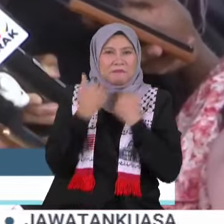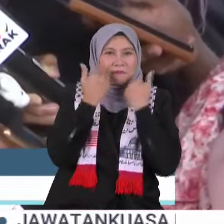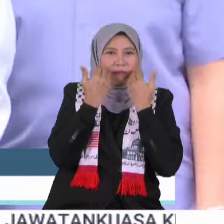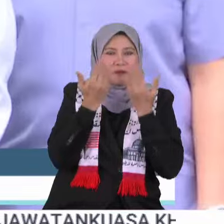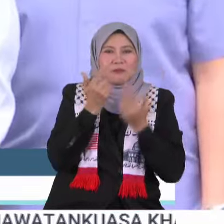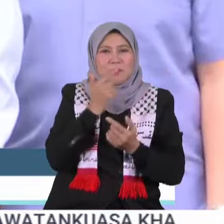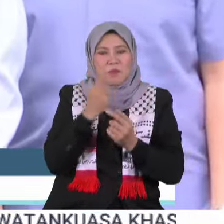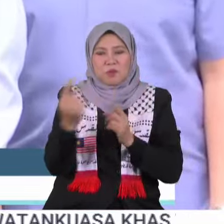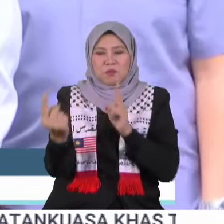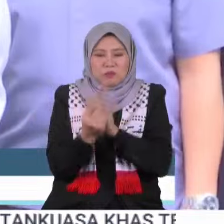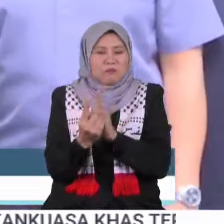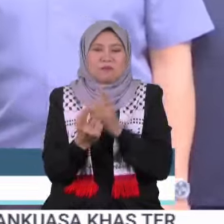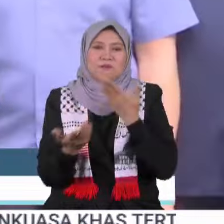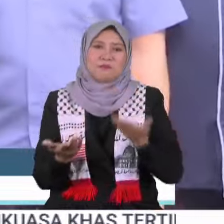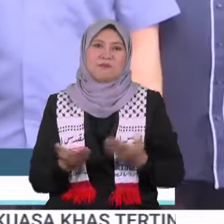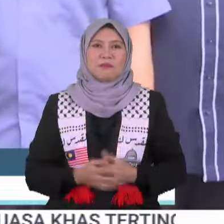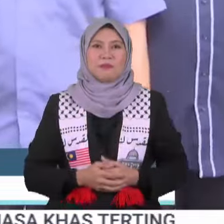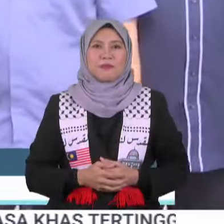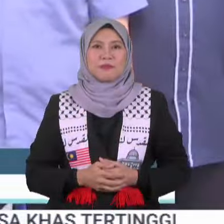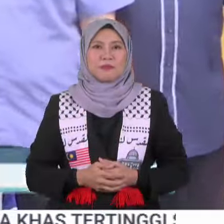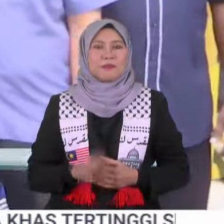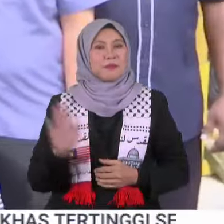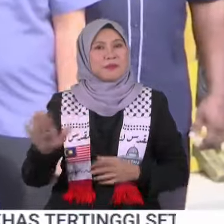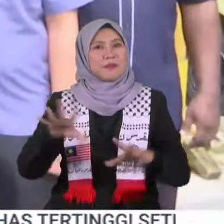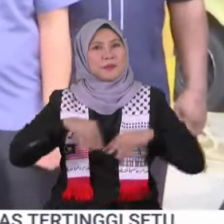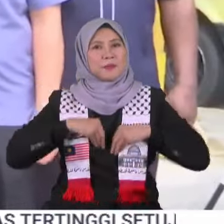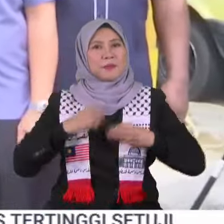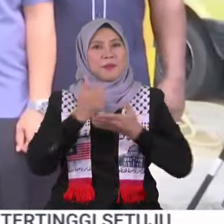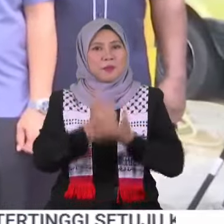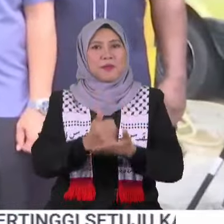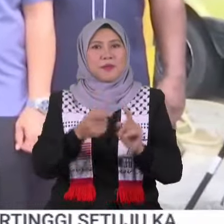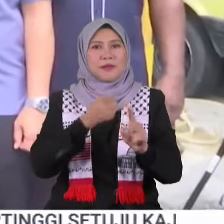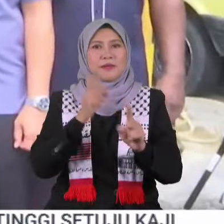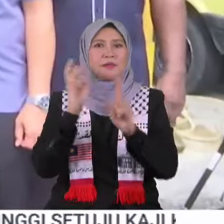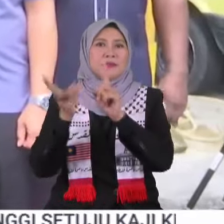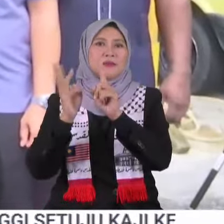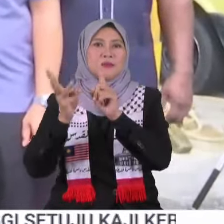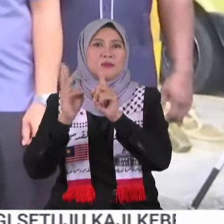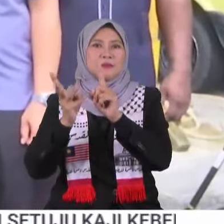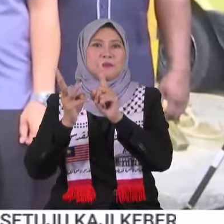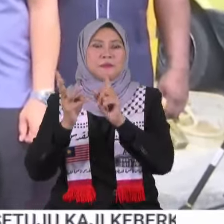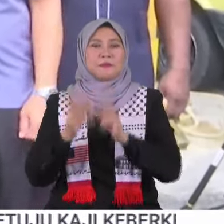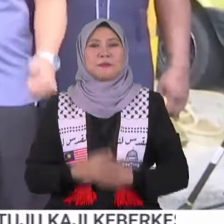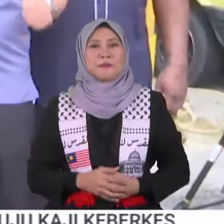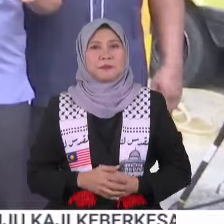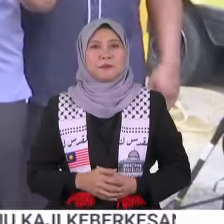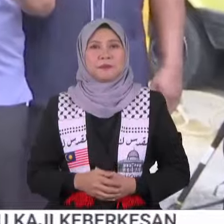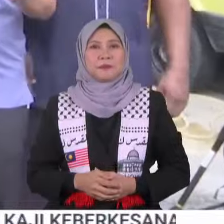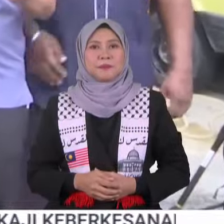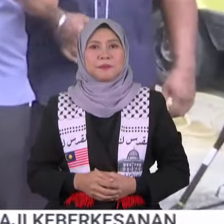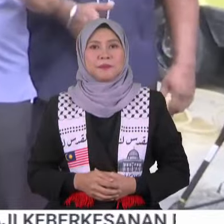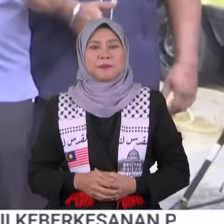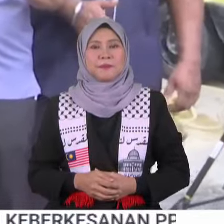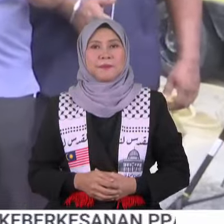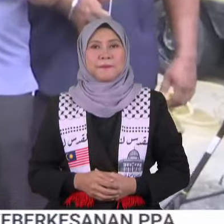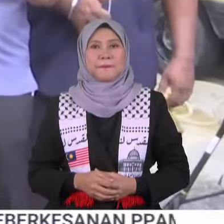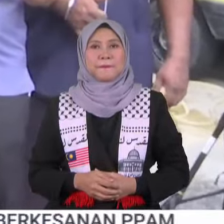ke depan. Mereka turut menerima bantuan daripada Jabatan Kebajikan Masyarakat JKM.